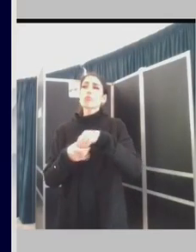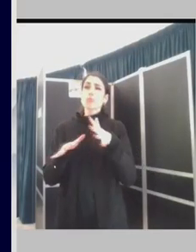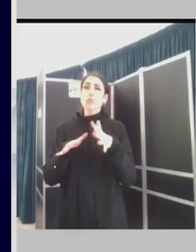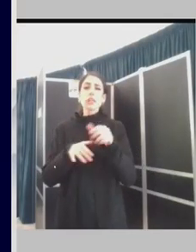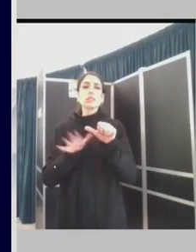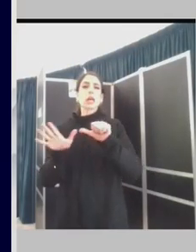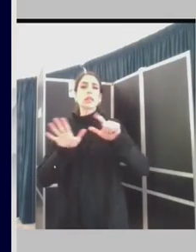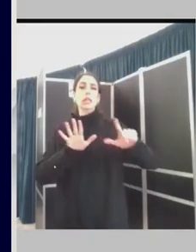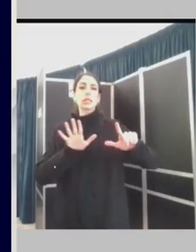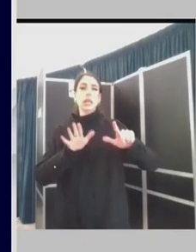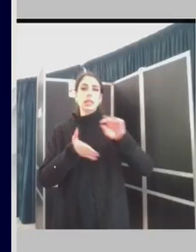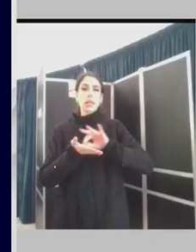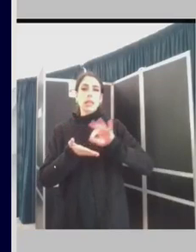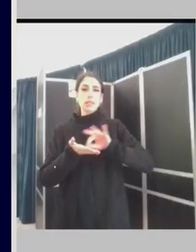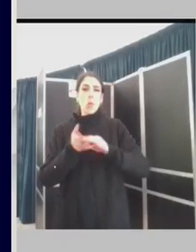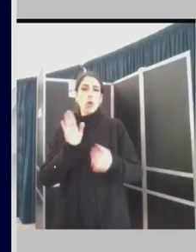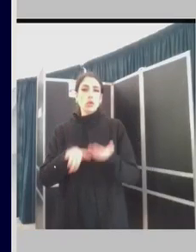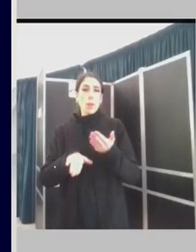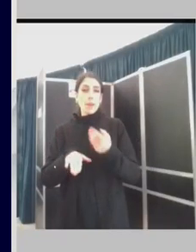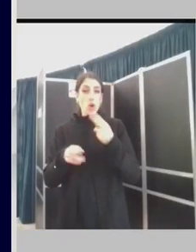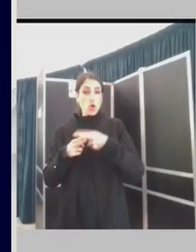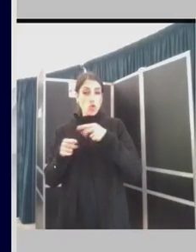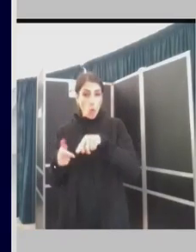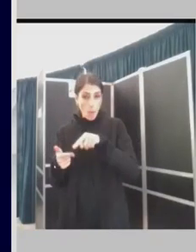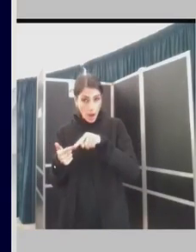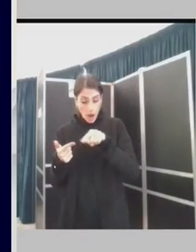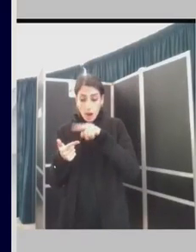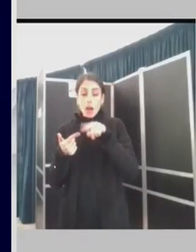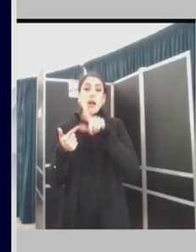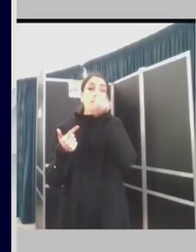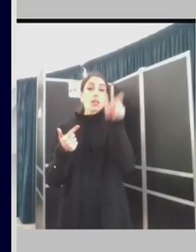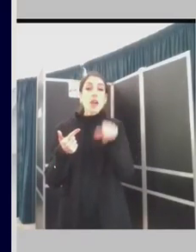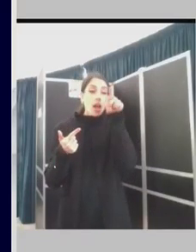e 254 in Italia.